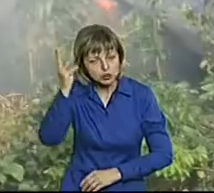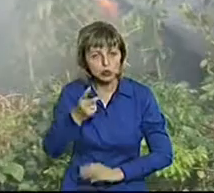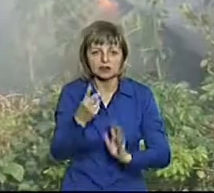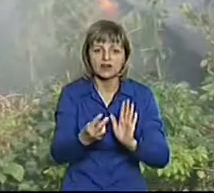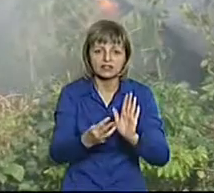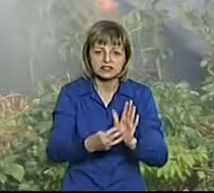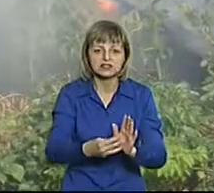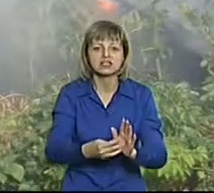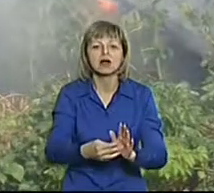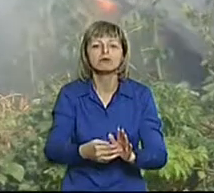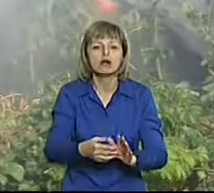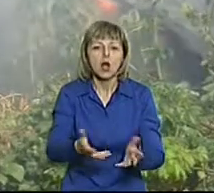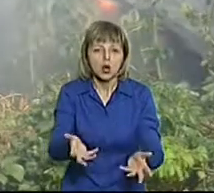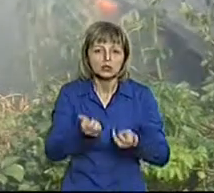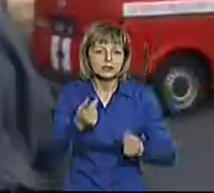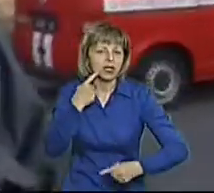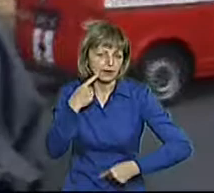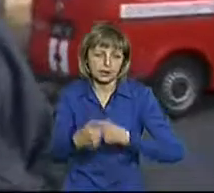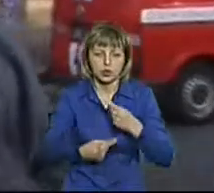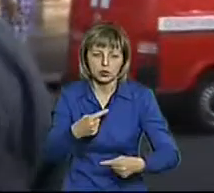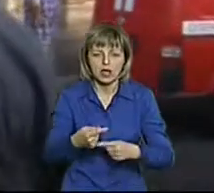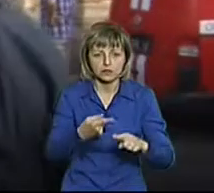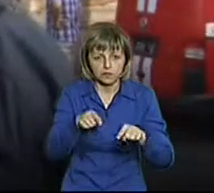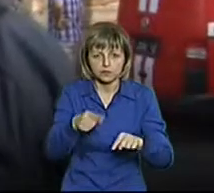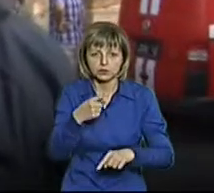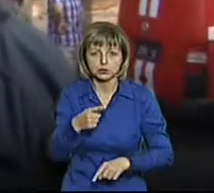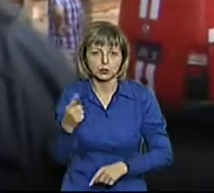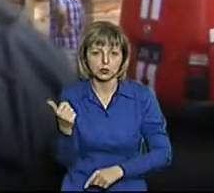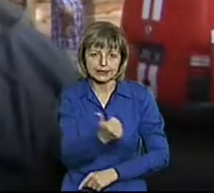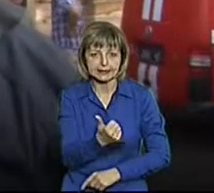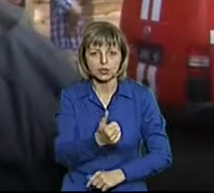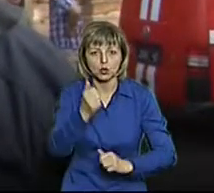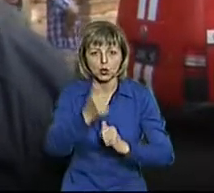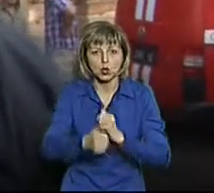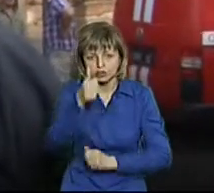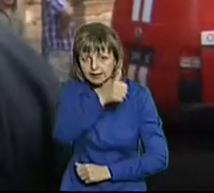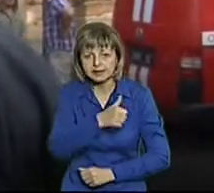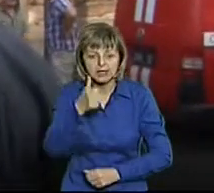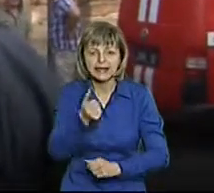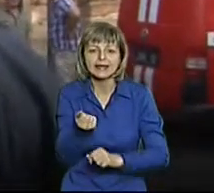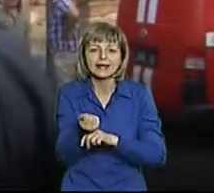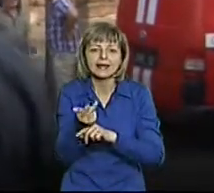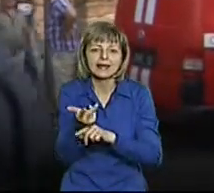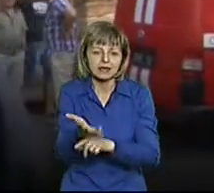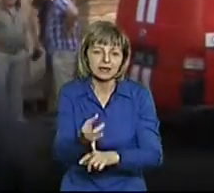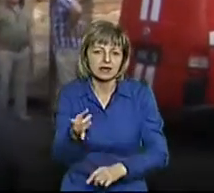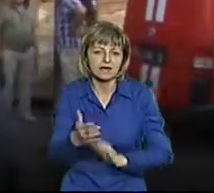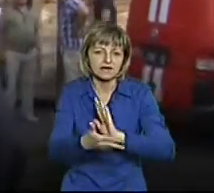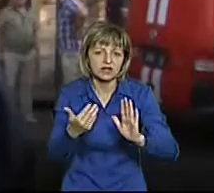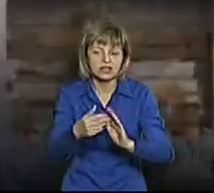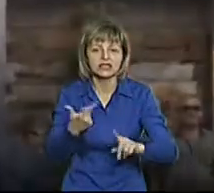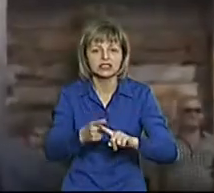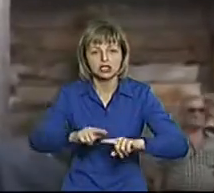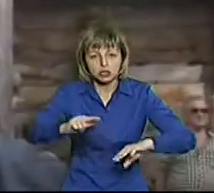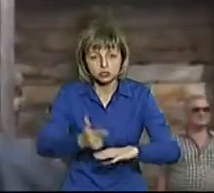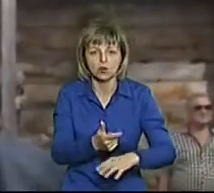28, надходили регулярно. На цю будівлю у нас кожен рік по декілька викликів, ну це черговий раз